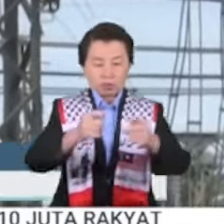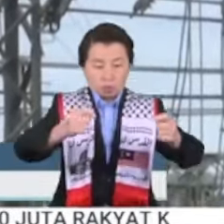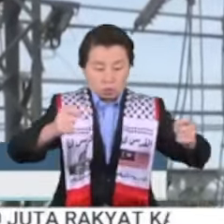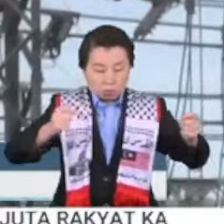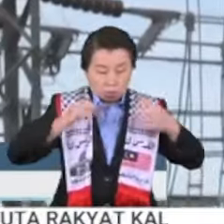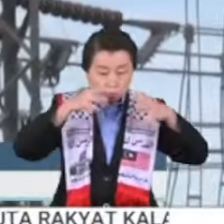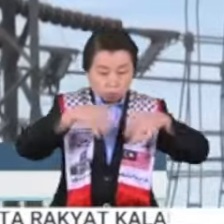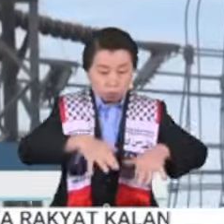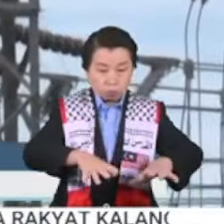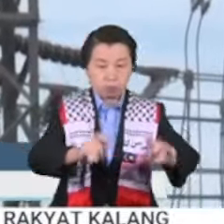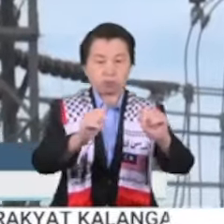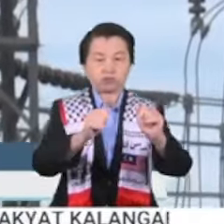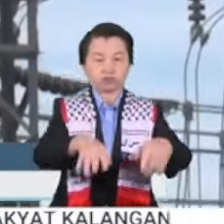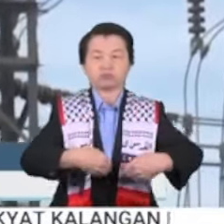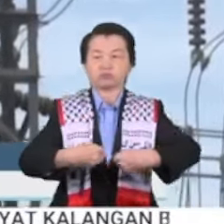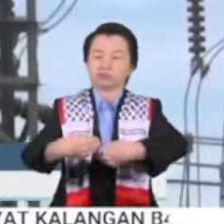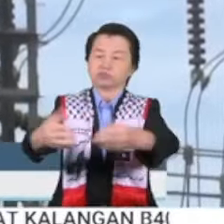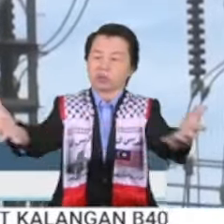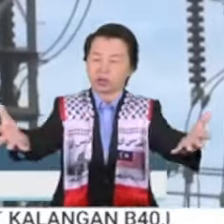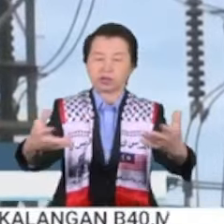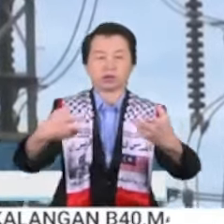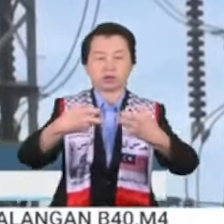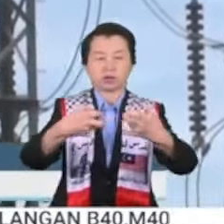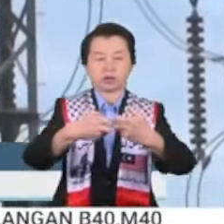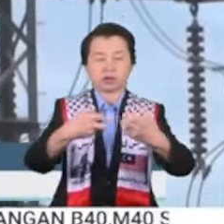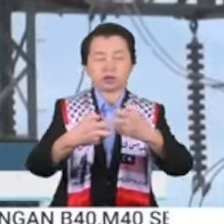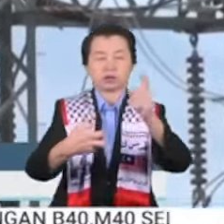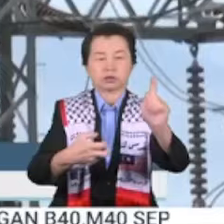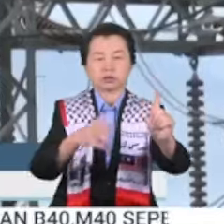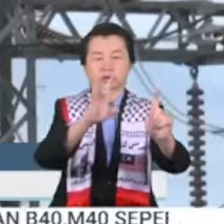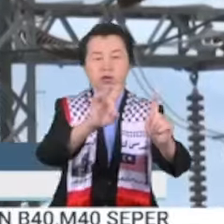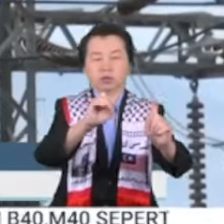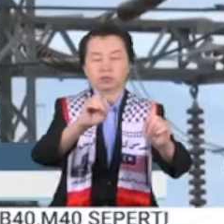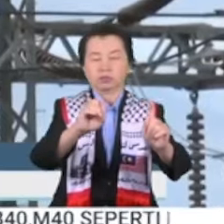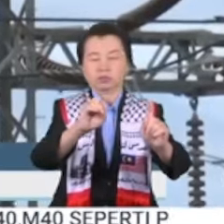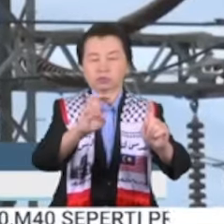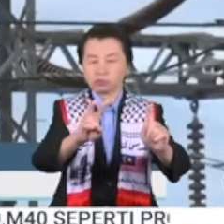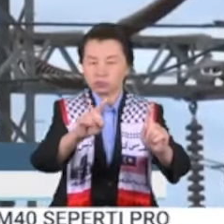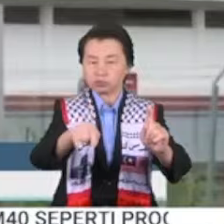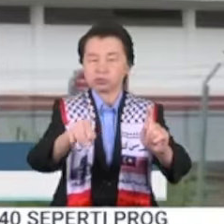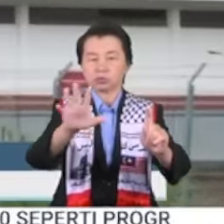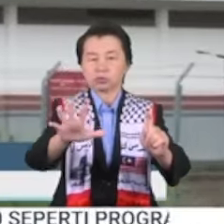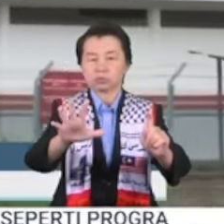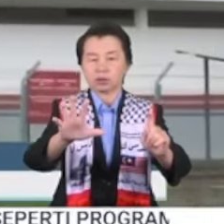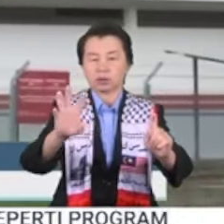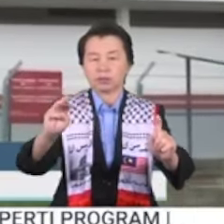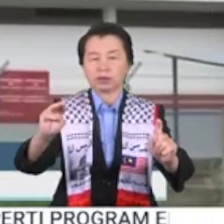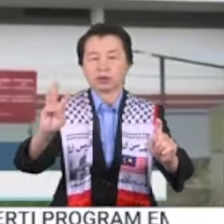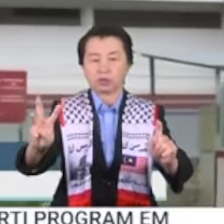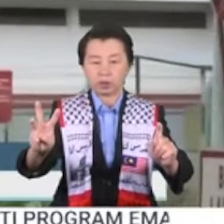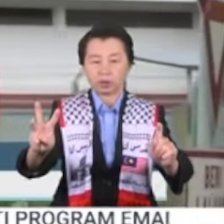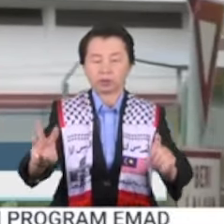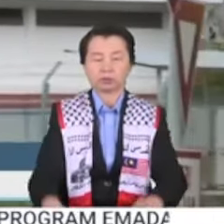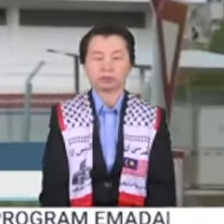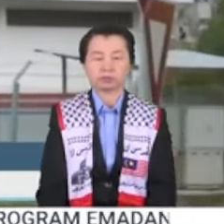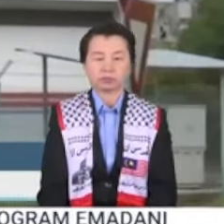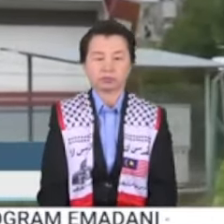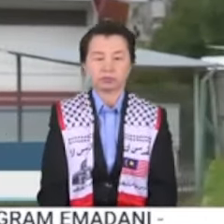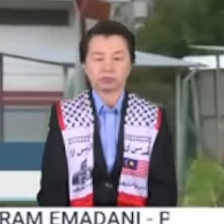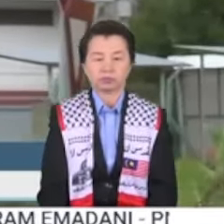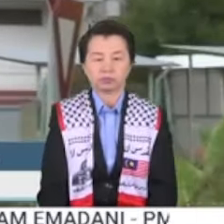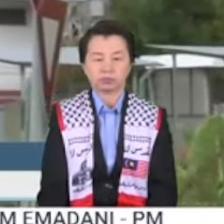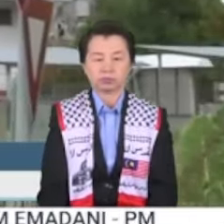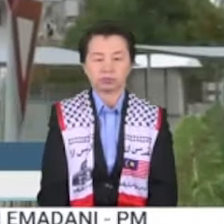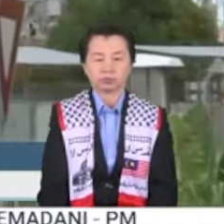ini mampu membekalkan tenaga elektrik berjumlah 187.5 MW.